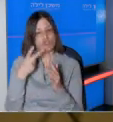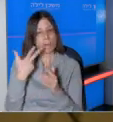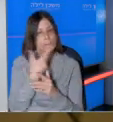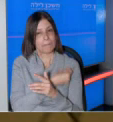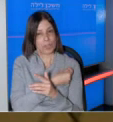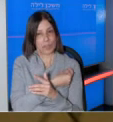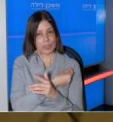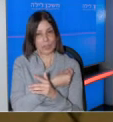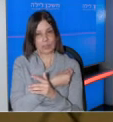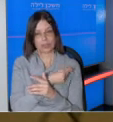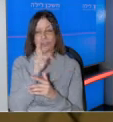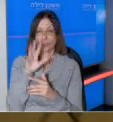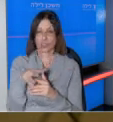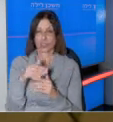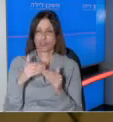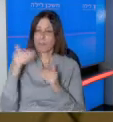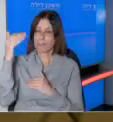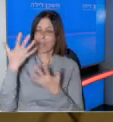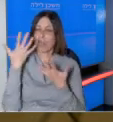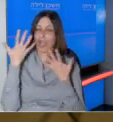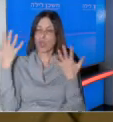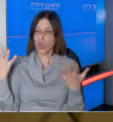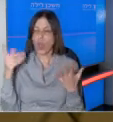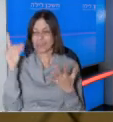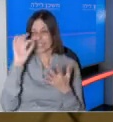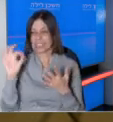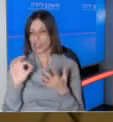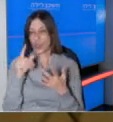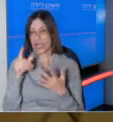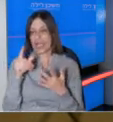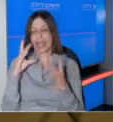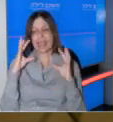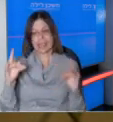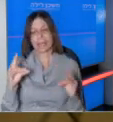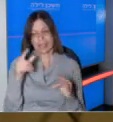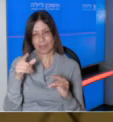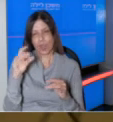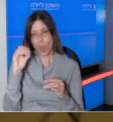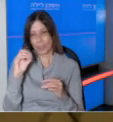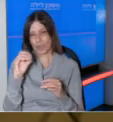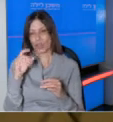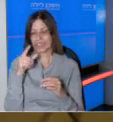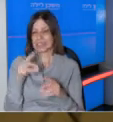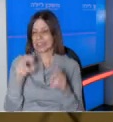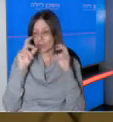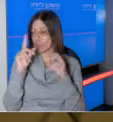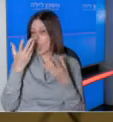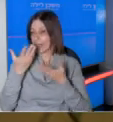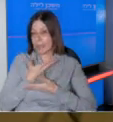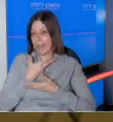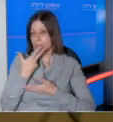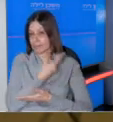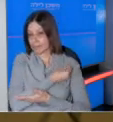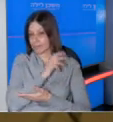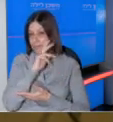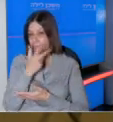גדול בסיכוי להידבק באומיקרון. ולכן זו הזדמנות של אותם מיליון איש שטרם קיבלו את מנת הדחף, זה